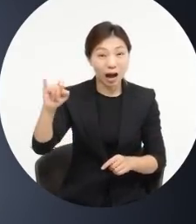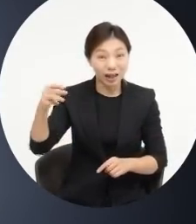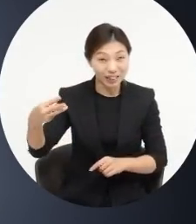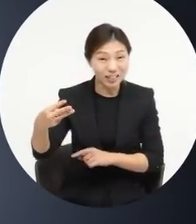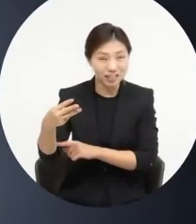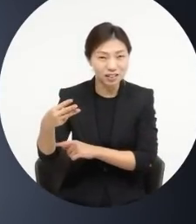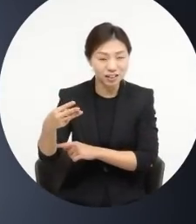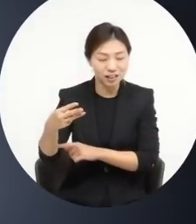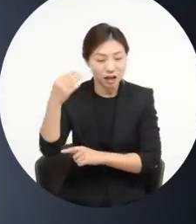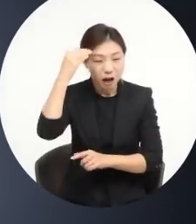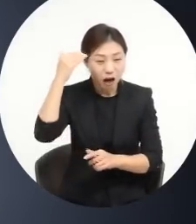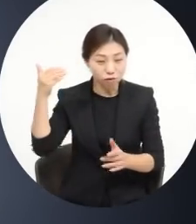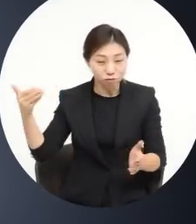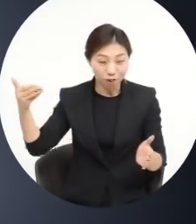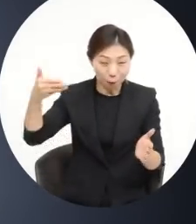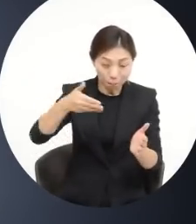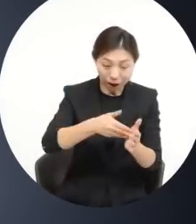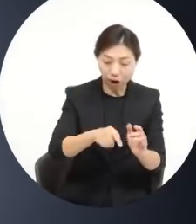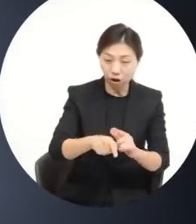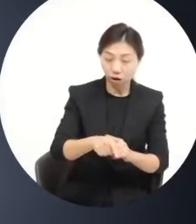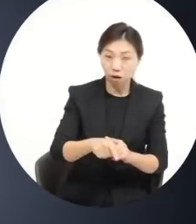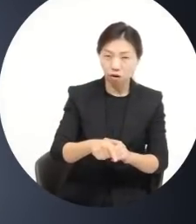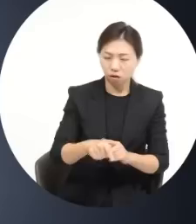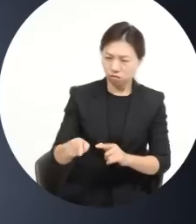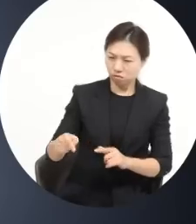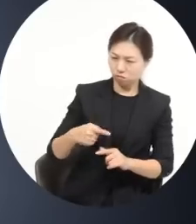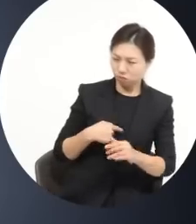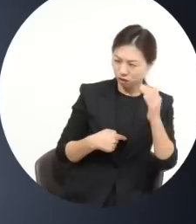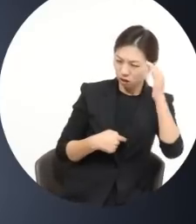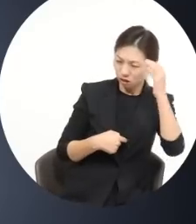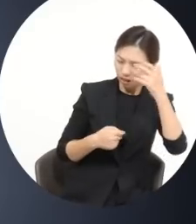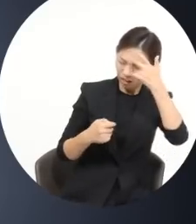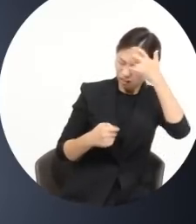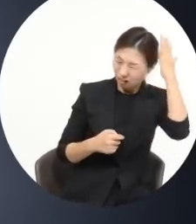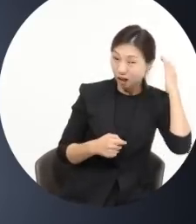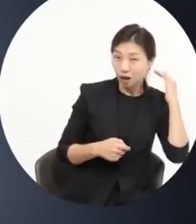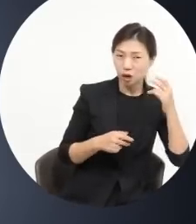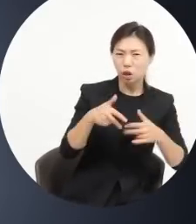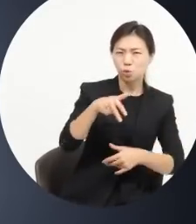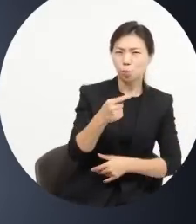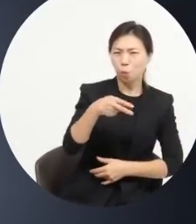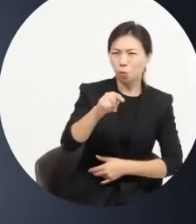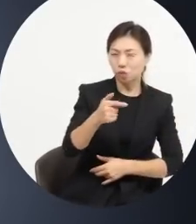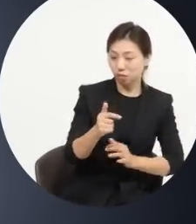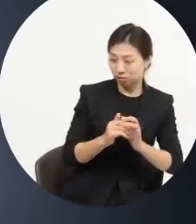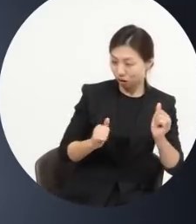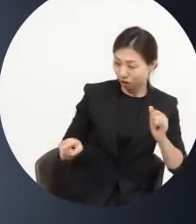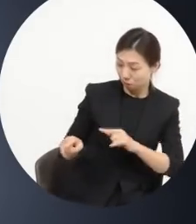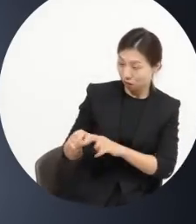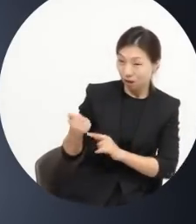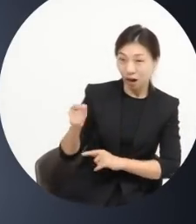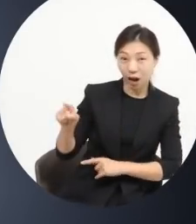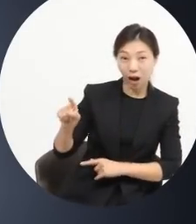본 조선 사람들이 볼 때 서양 사람들이 보면 잘생겼다고 보여질까? 안